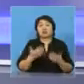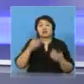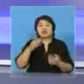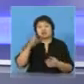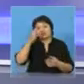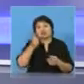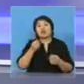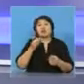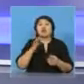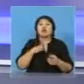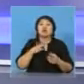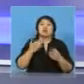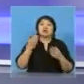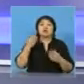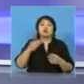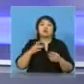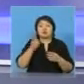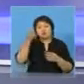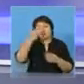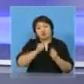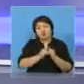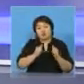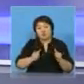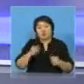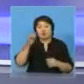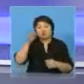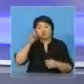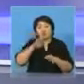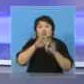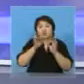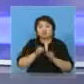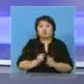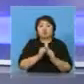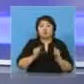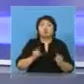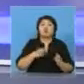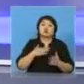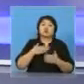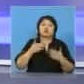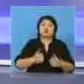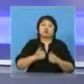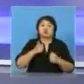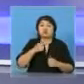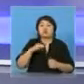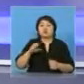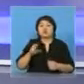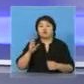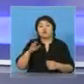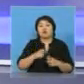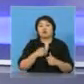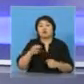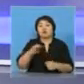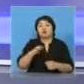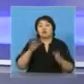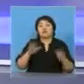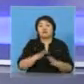Қазналы қара шаңырақ бұл Ақтөбе өңірінің мәдени дамуына, қазақ өнерінің өркендеуіне өлшеусіз үлес қосқан Ғазиза Жұбанова атындағы